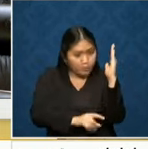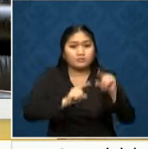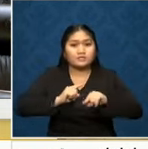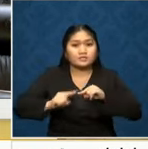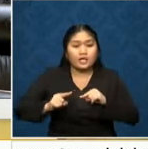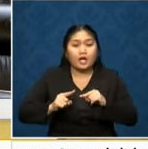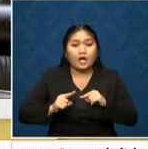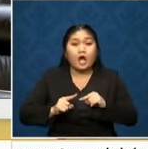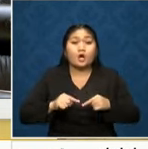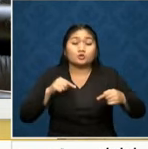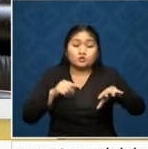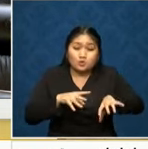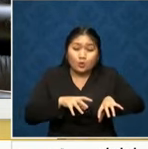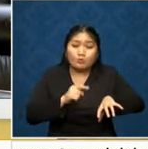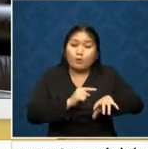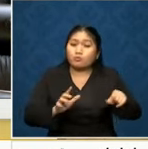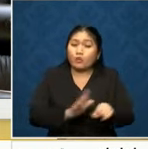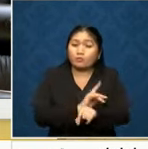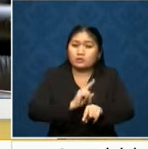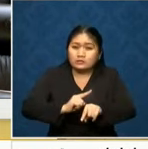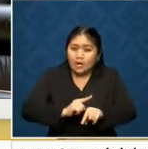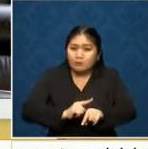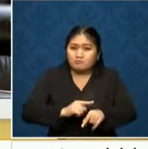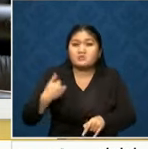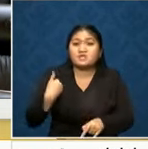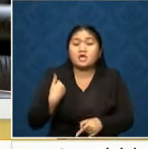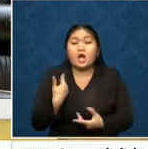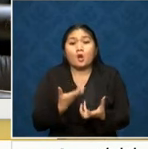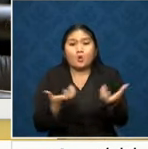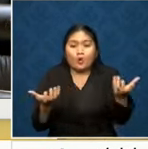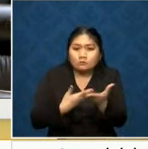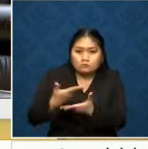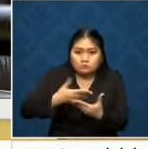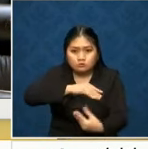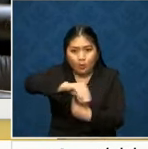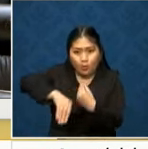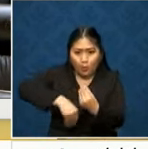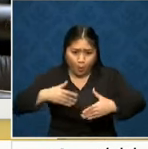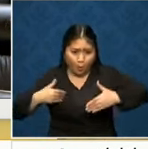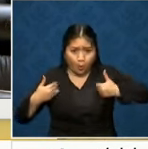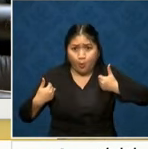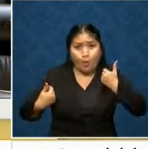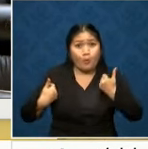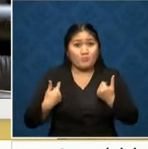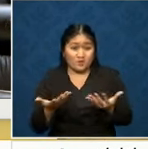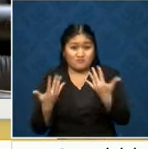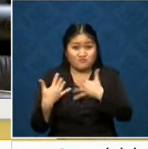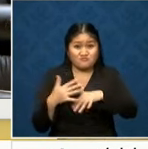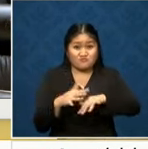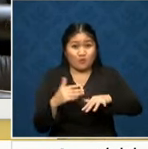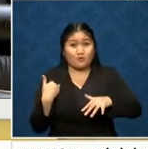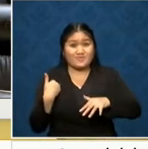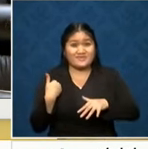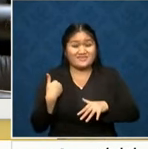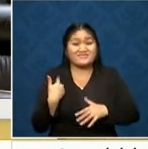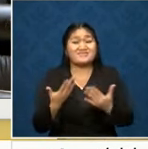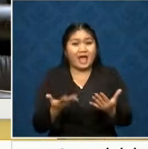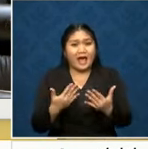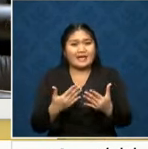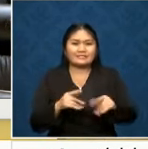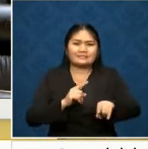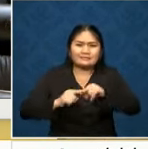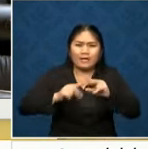โครงจรเหล่านั้นตั้งอยู่การจับจ่ายใช้สอยในพื้นที่จะเป็นไปอย่างคึกคักในต่างประเทศนั้นในท้องถิ่นต่างๆจะให้กิจการต่าง